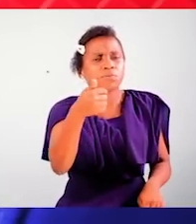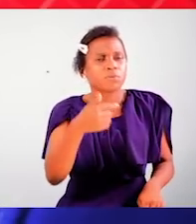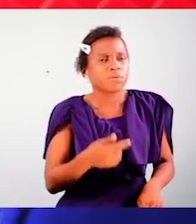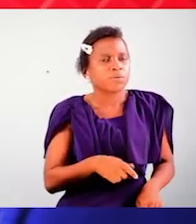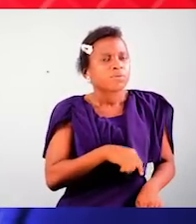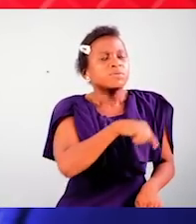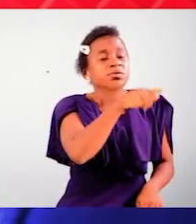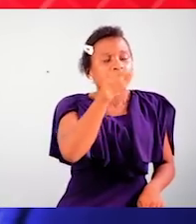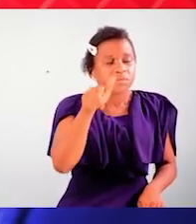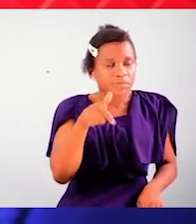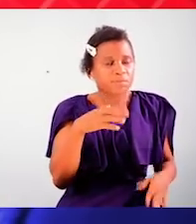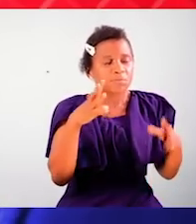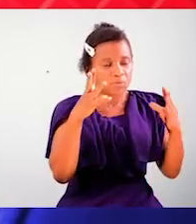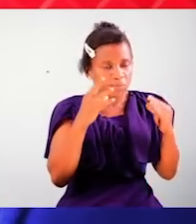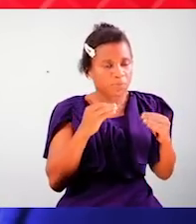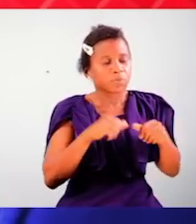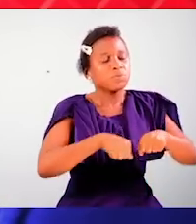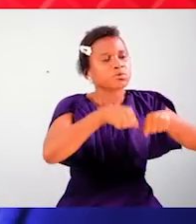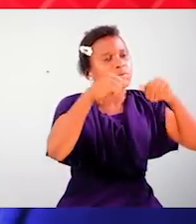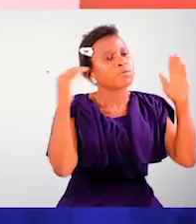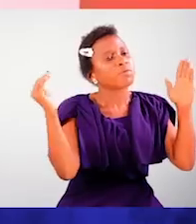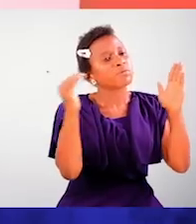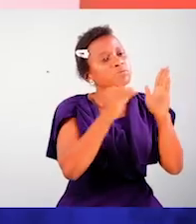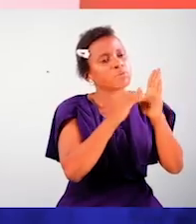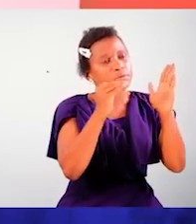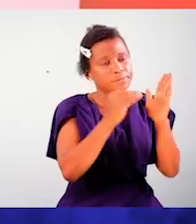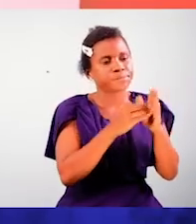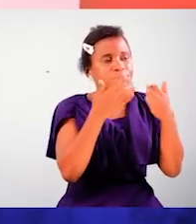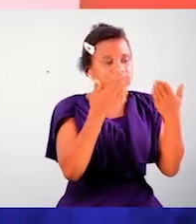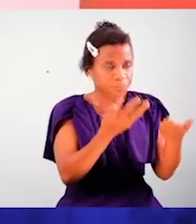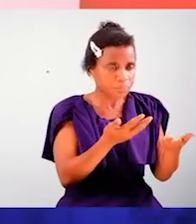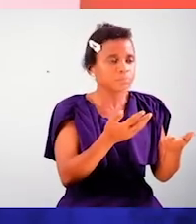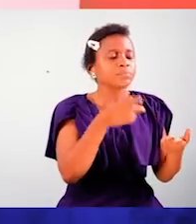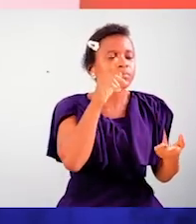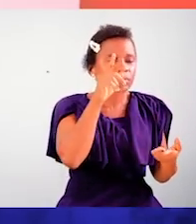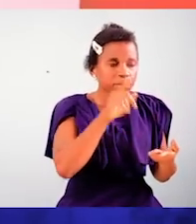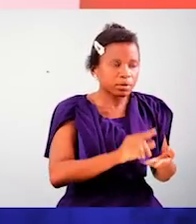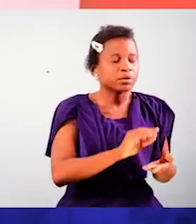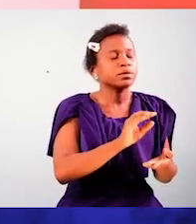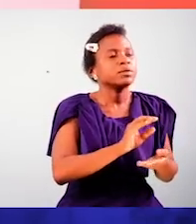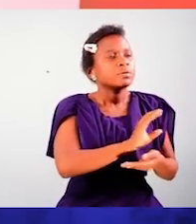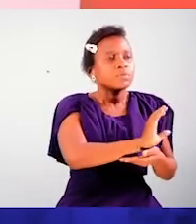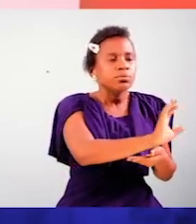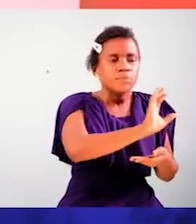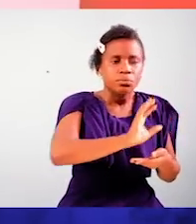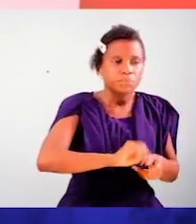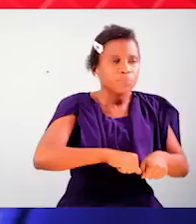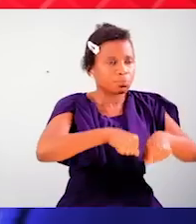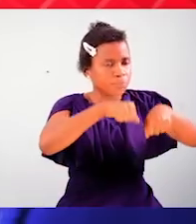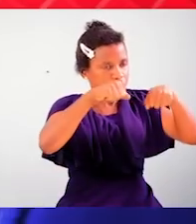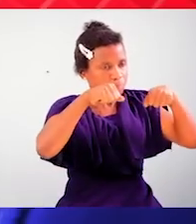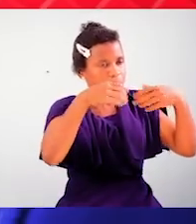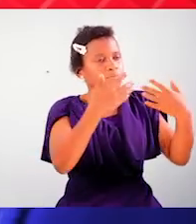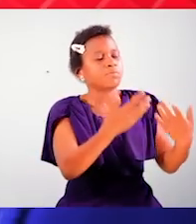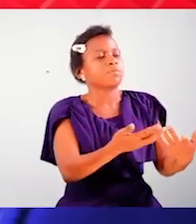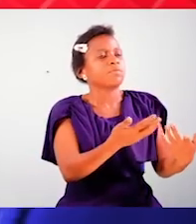yetu tukubali utawala wa kisheria. Utawala wa kisheria ni nini? Kuwe na kitu kinaitwa separation of power na check